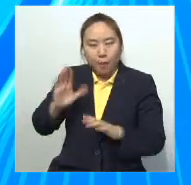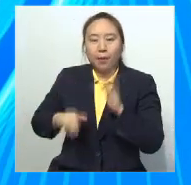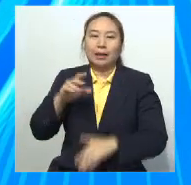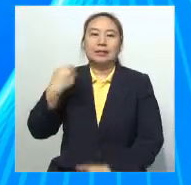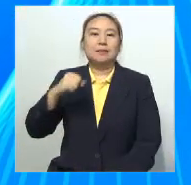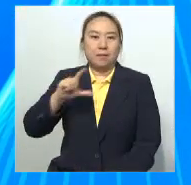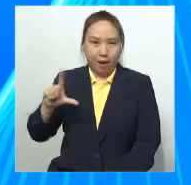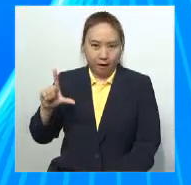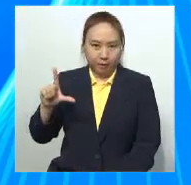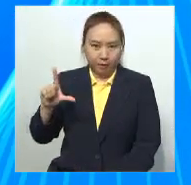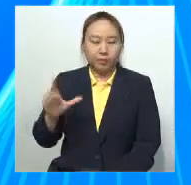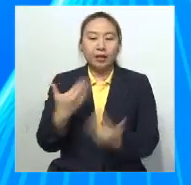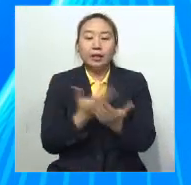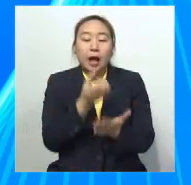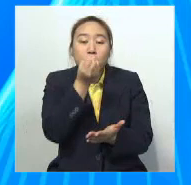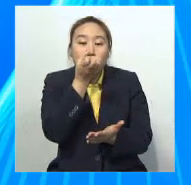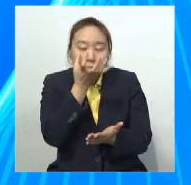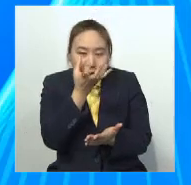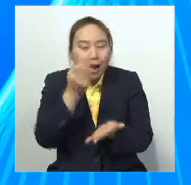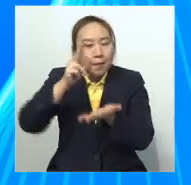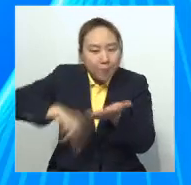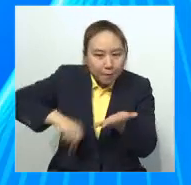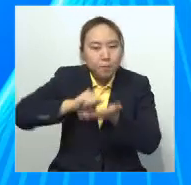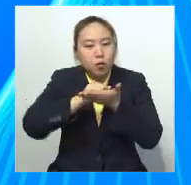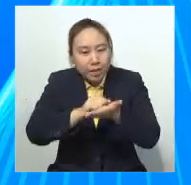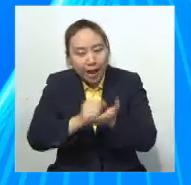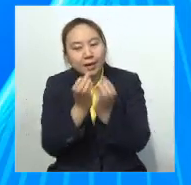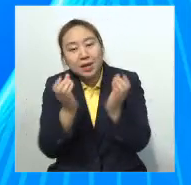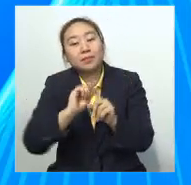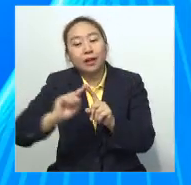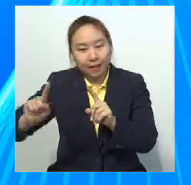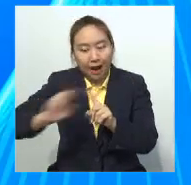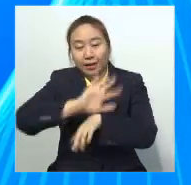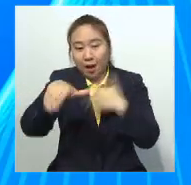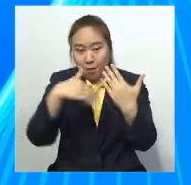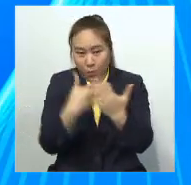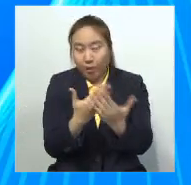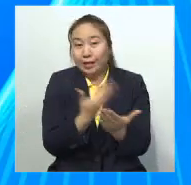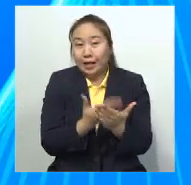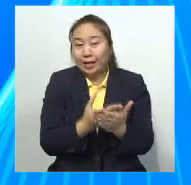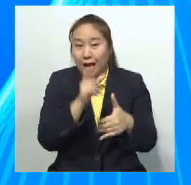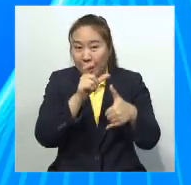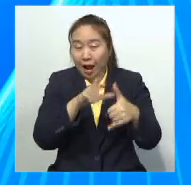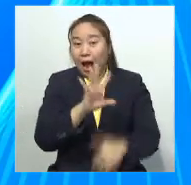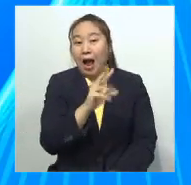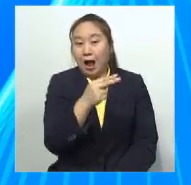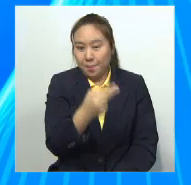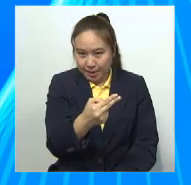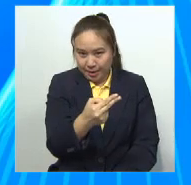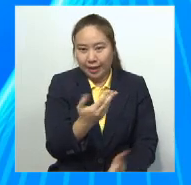บาทสำหรับอัตราดอกเบี้ยรวมค่าปรับค่าบริการและค่าธรรมเนียมวงเงินสินเชื่อ 50,000 บาทแรกเรียกเก็บ